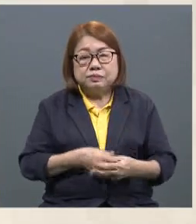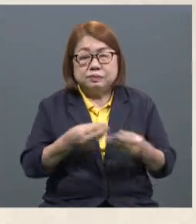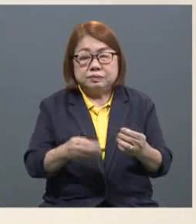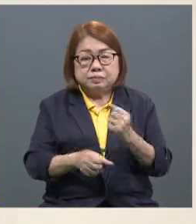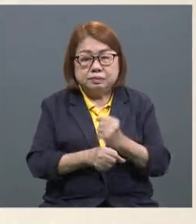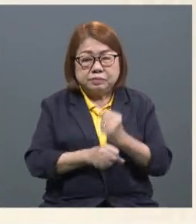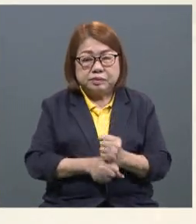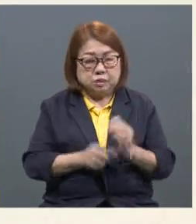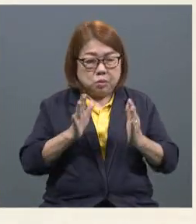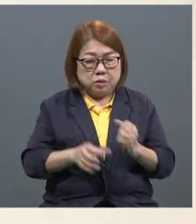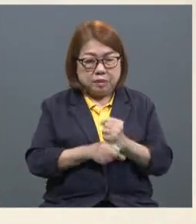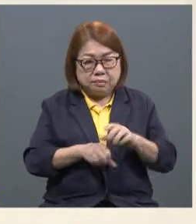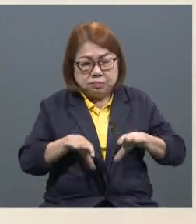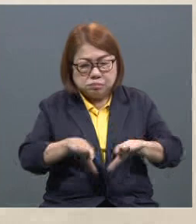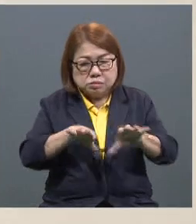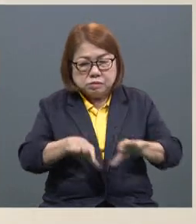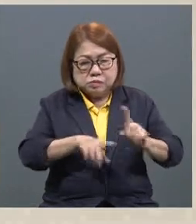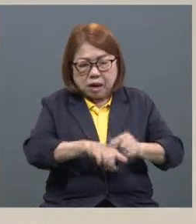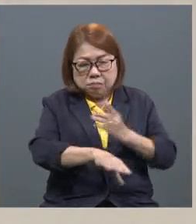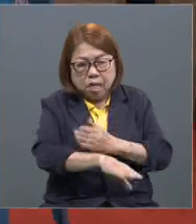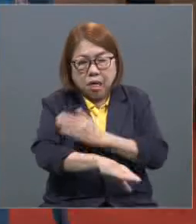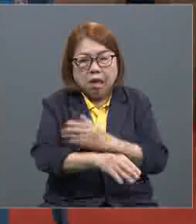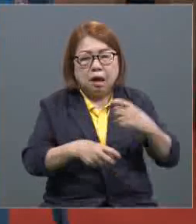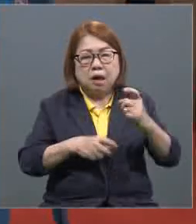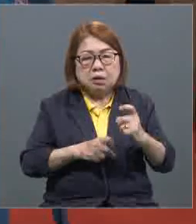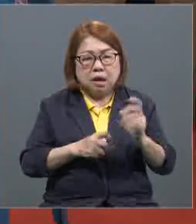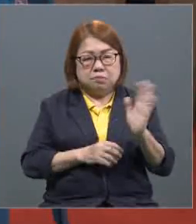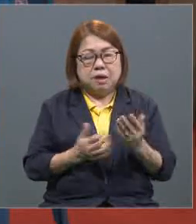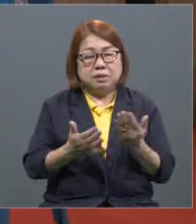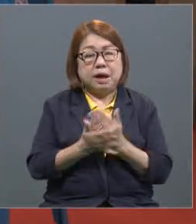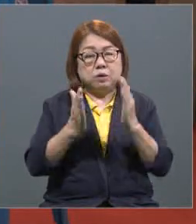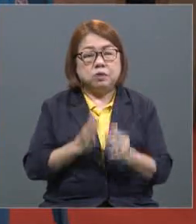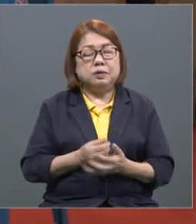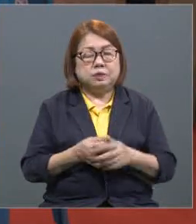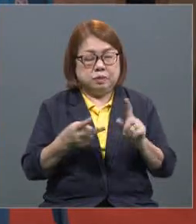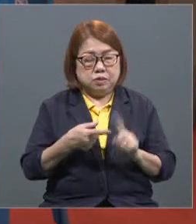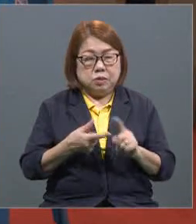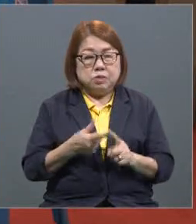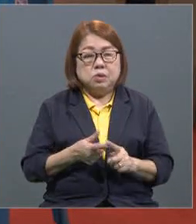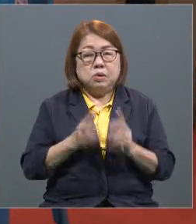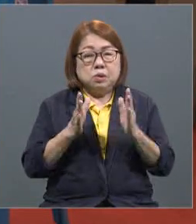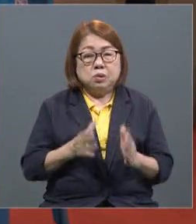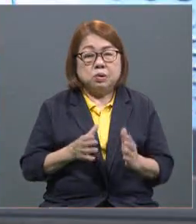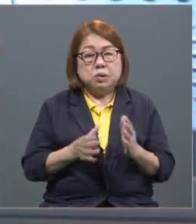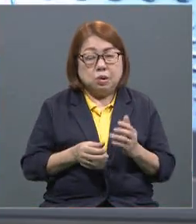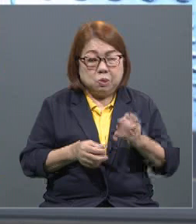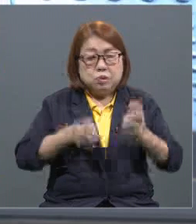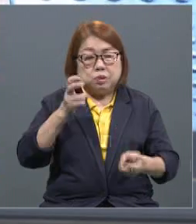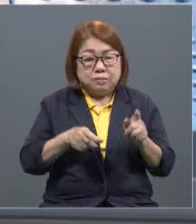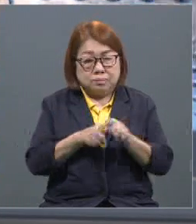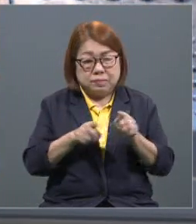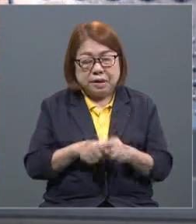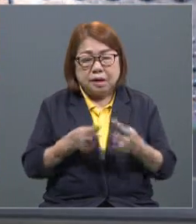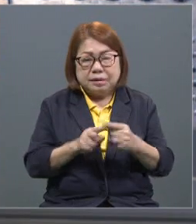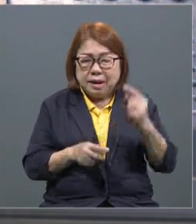เสี่ยงอันตรายในโรงงานอุตสาหกรรมแทนแรงงานของคนและอีกกลุ่มนึงก็คือหุ่นยนต์ดูแลส่วนบุคคลทั้งนี้นะครับการกำหนด